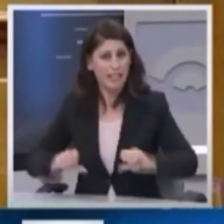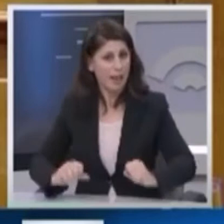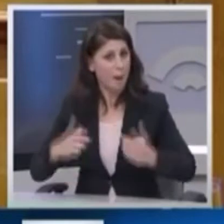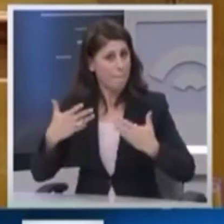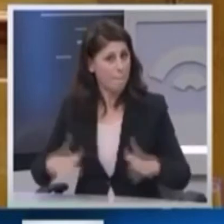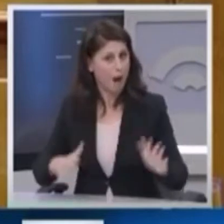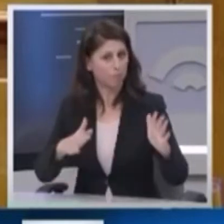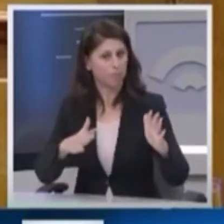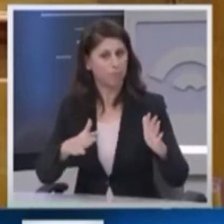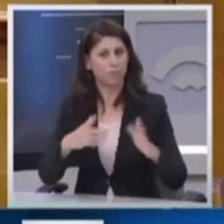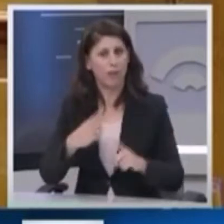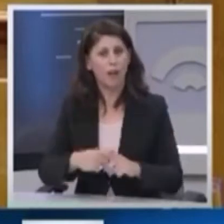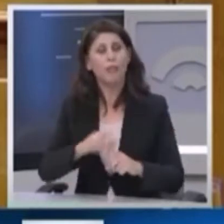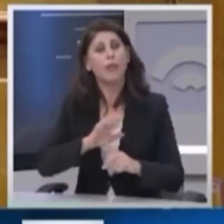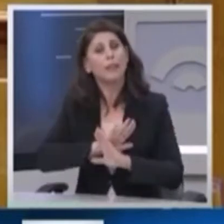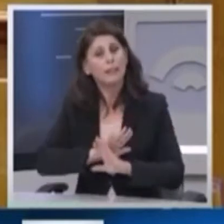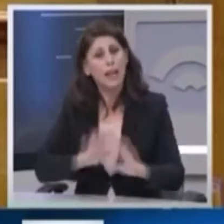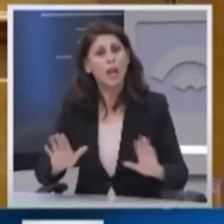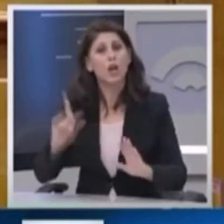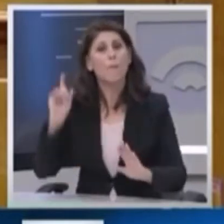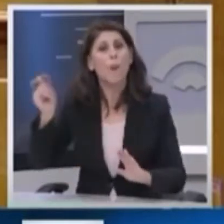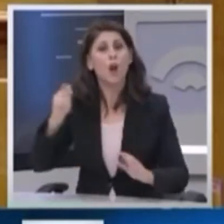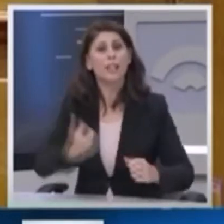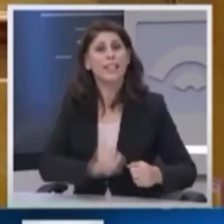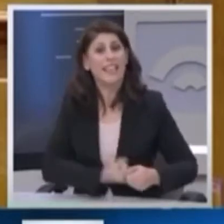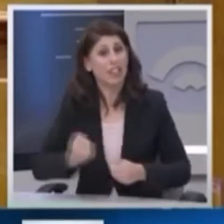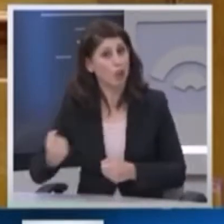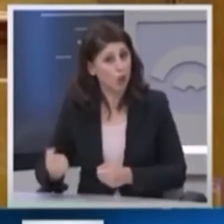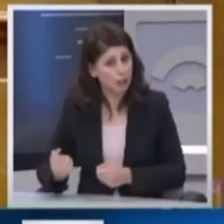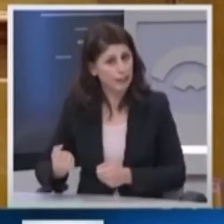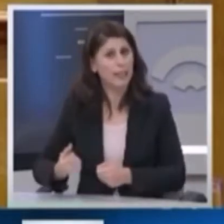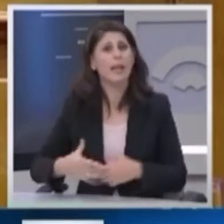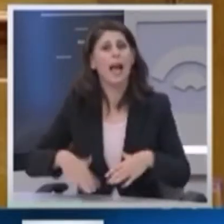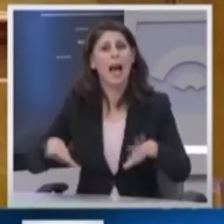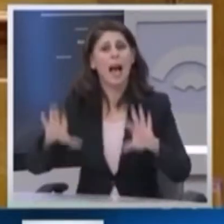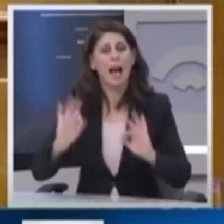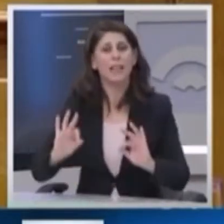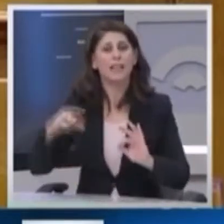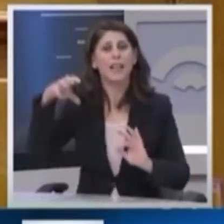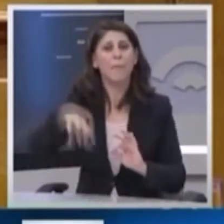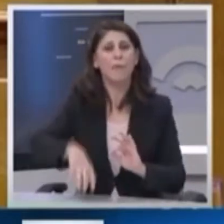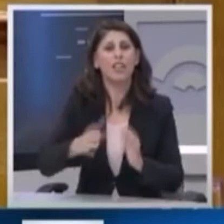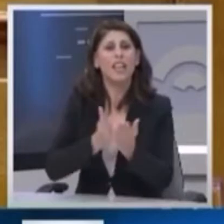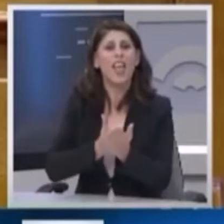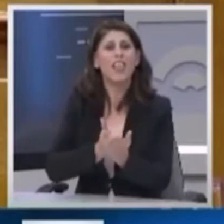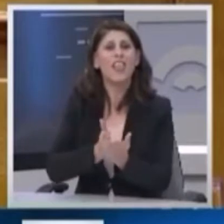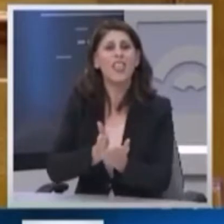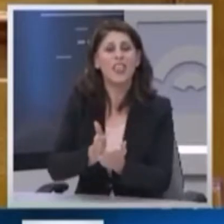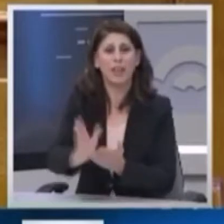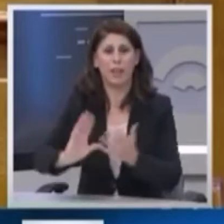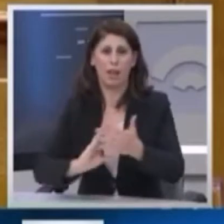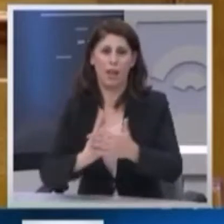κυριαρχία, τελειώνει οριστικά η πολιτική της λιτότητας, ξεκινάει η εποχή της δίκαιης ανάπτυξης.